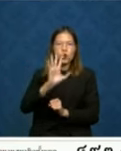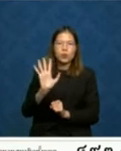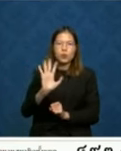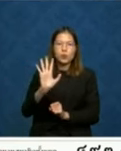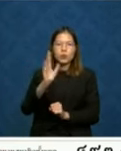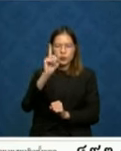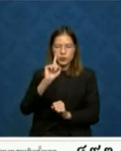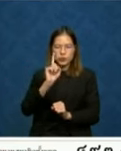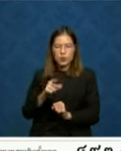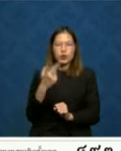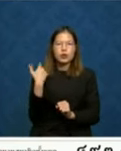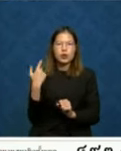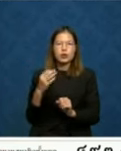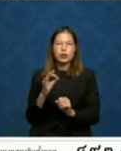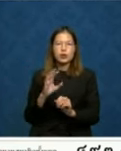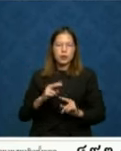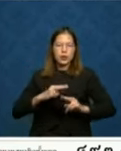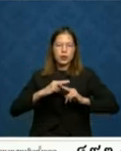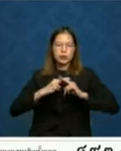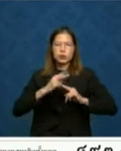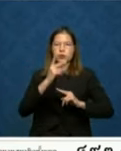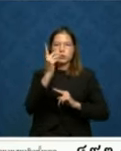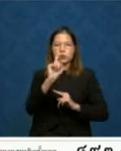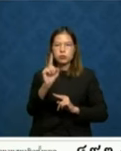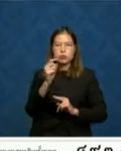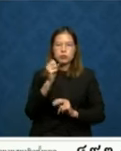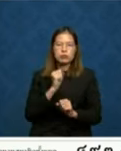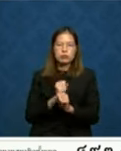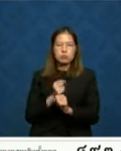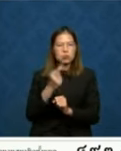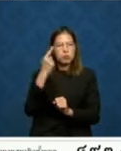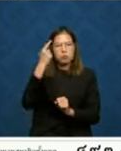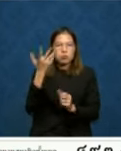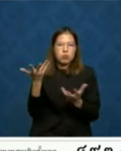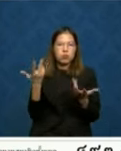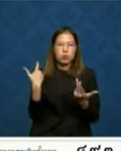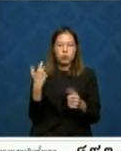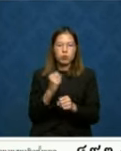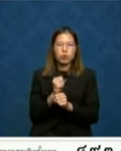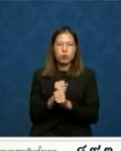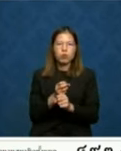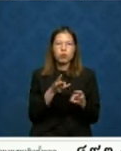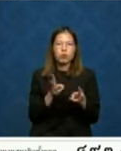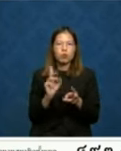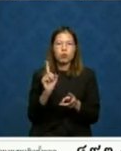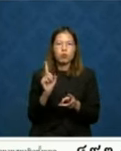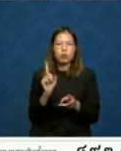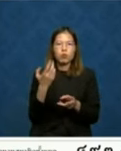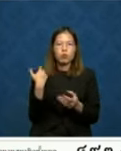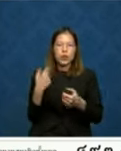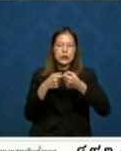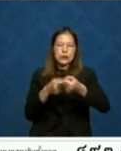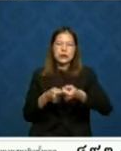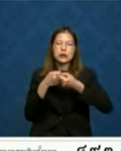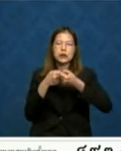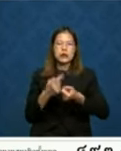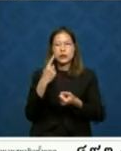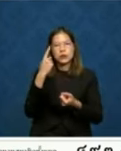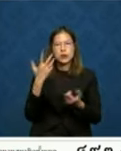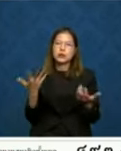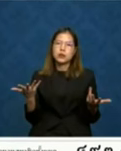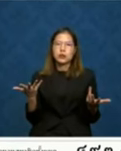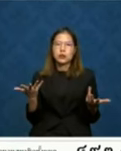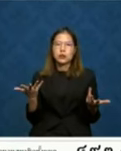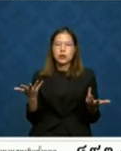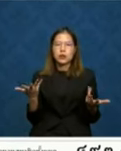มันจึงเกิดปัญหาว่าภาคเอกชนเขาไม่สามารถรับรู้ได้ว่าจะเกิดอะไรขึ้นรวมถึงเกษตรกรด้วยนี่มันอาจจะเป็น